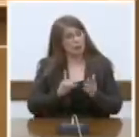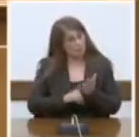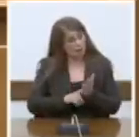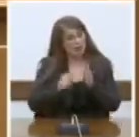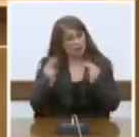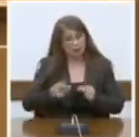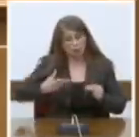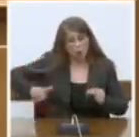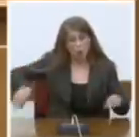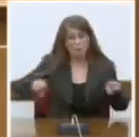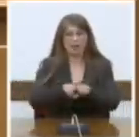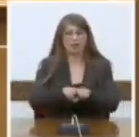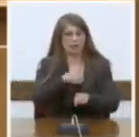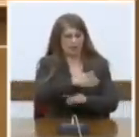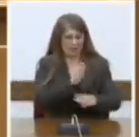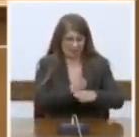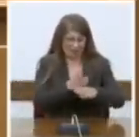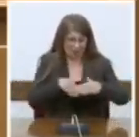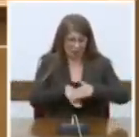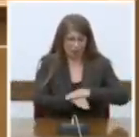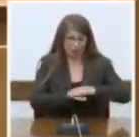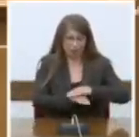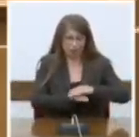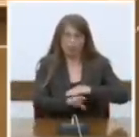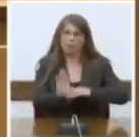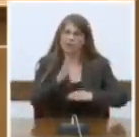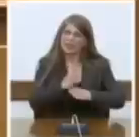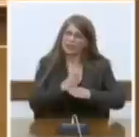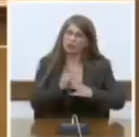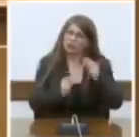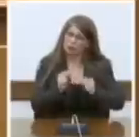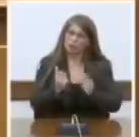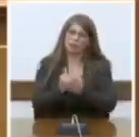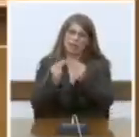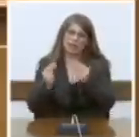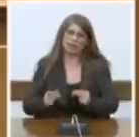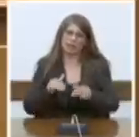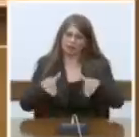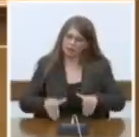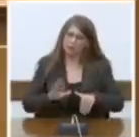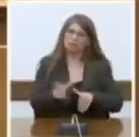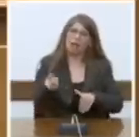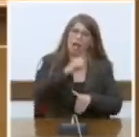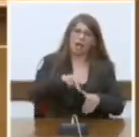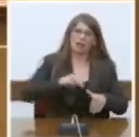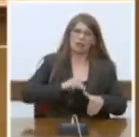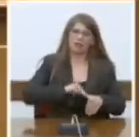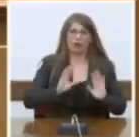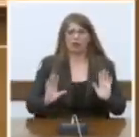μαζί. Εσείς αν τα κρύψετε, κρύβετε και το πρόβλημα και τις λύσεις. Γιατί υπηρετεί τα άλλα συμφέροντα. Να κάτσουμε να συζητήσουμε λοιπόν